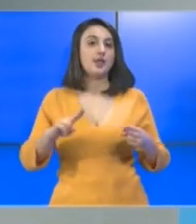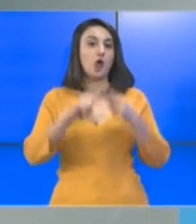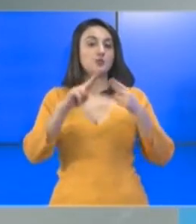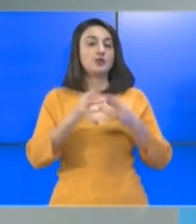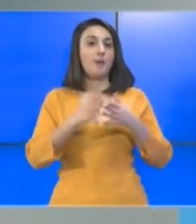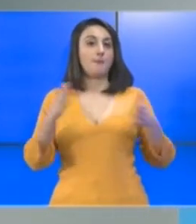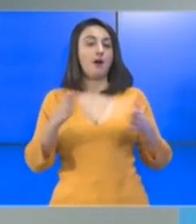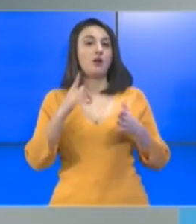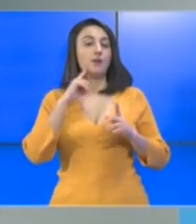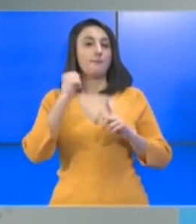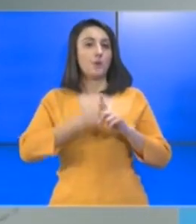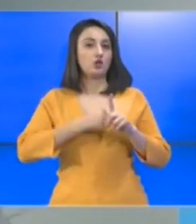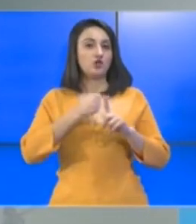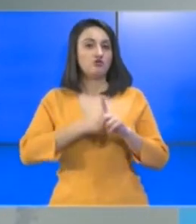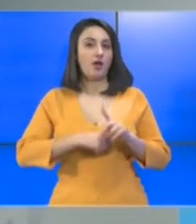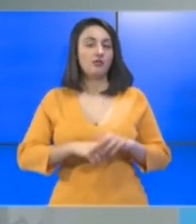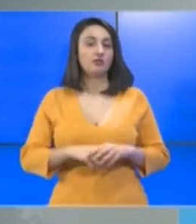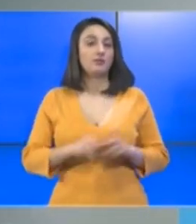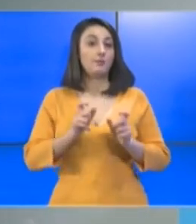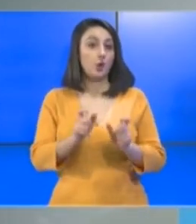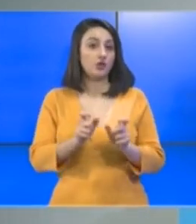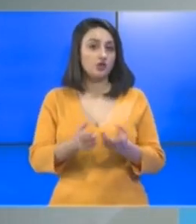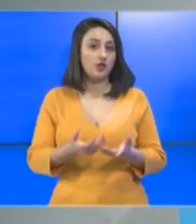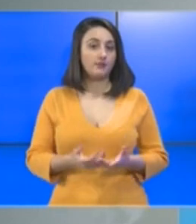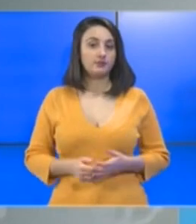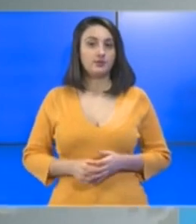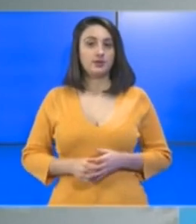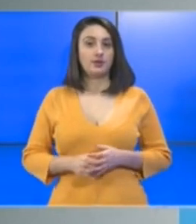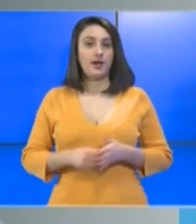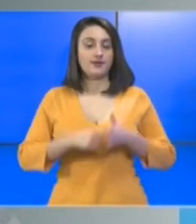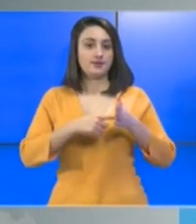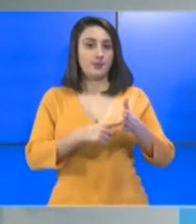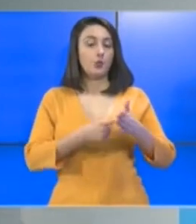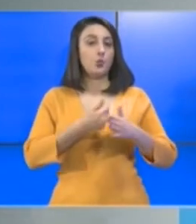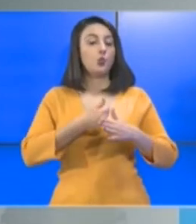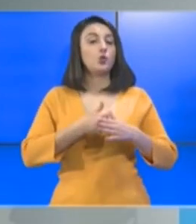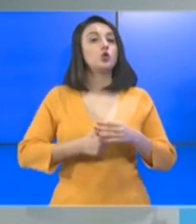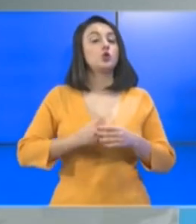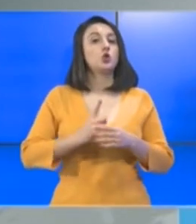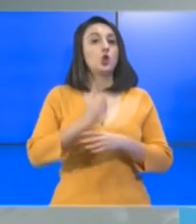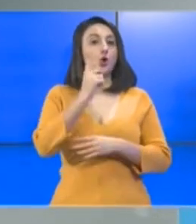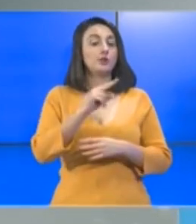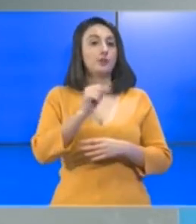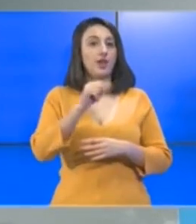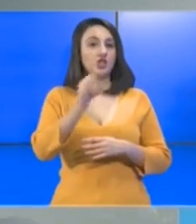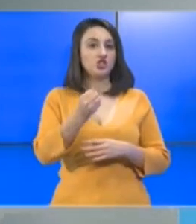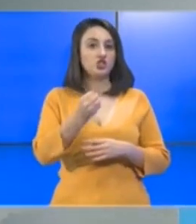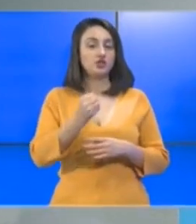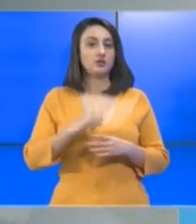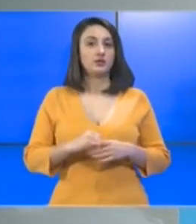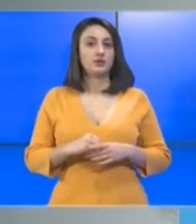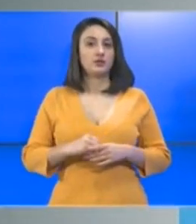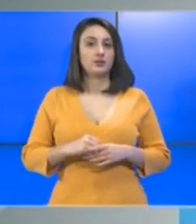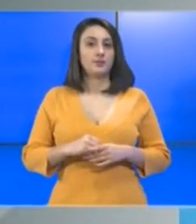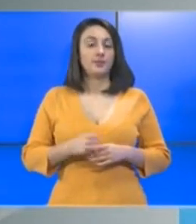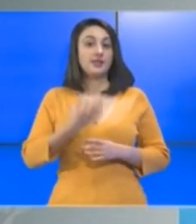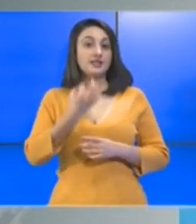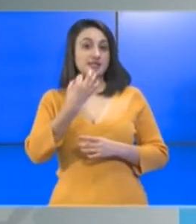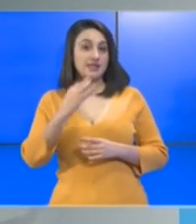tramaile protejate. De exemplu, din nordul capitalei, în zona Periș, zeci și sute